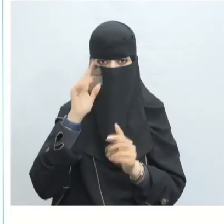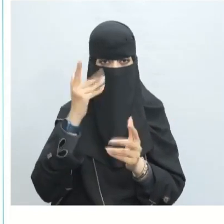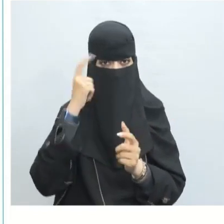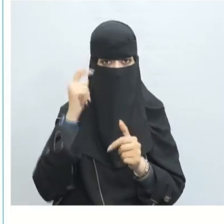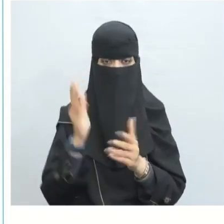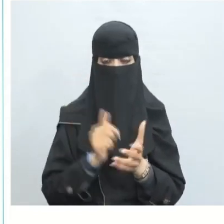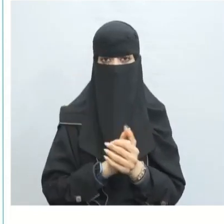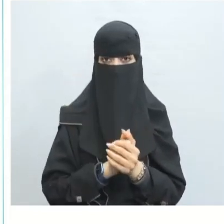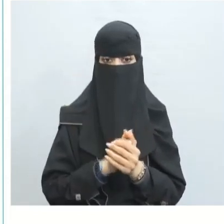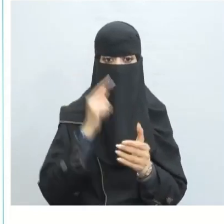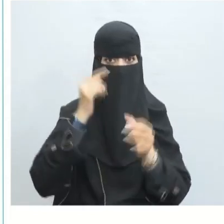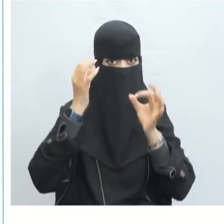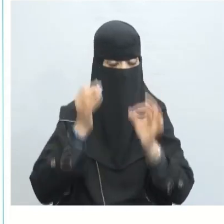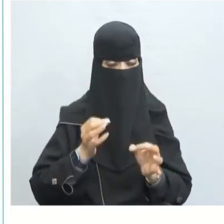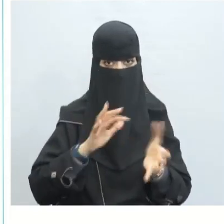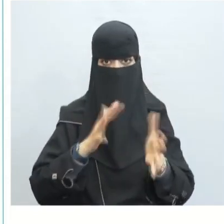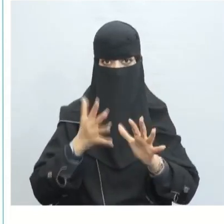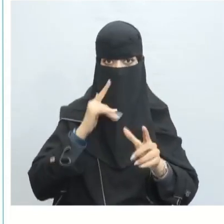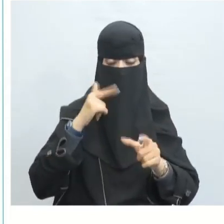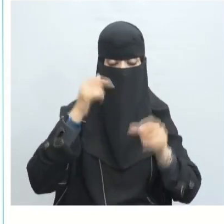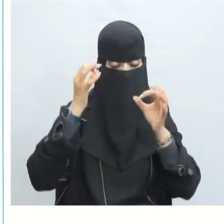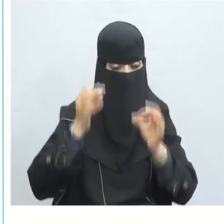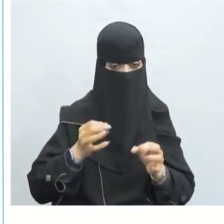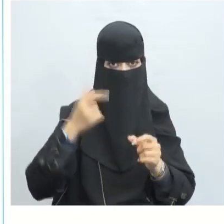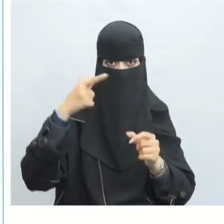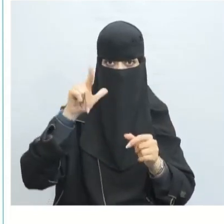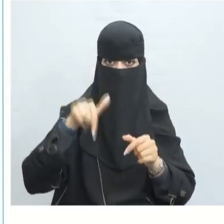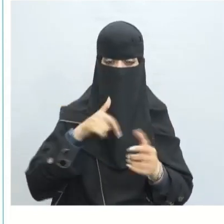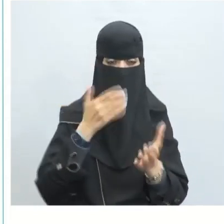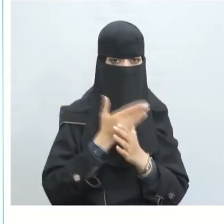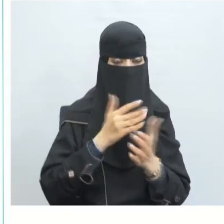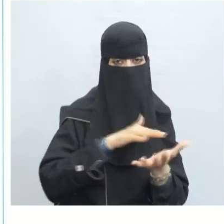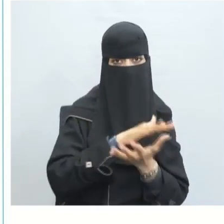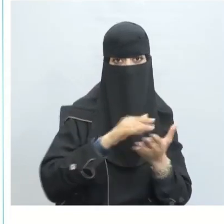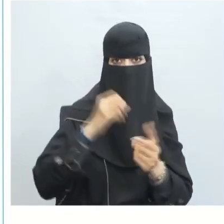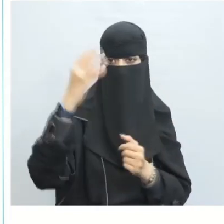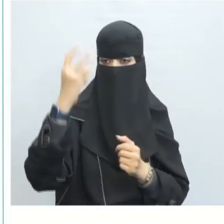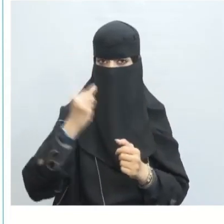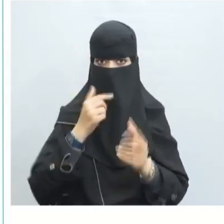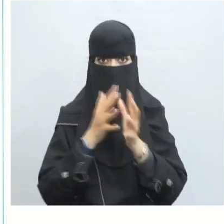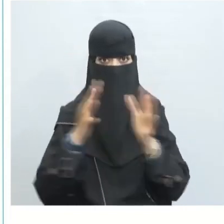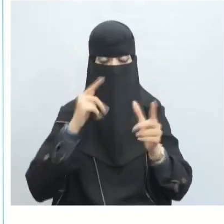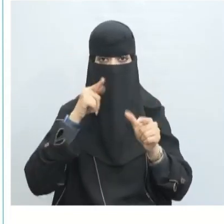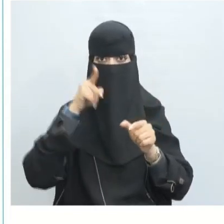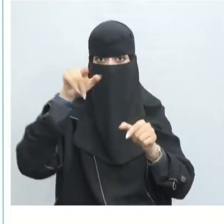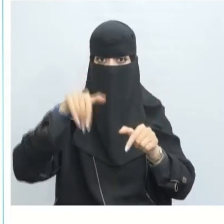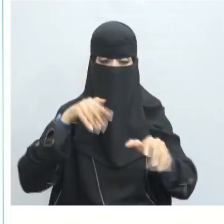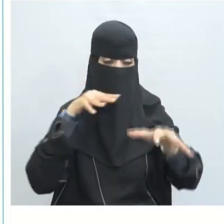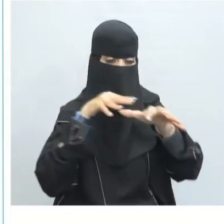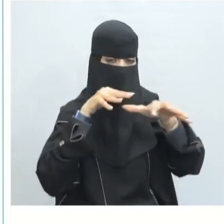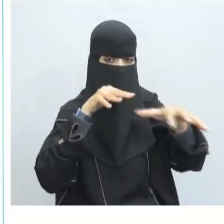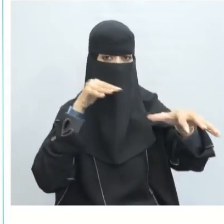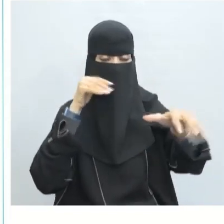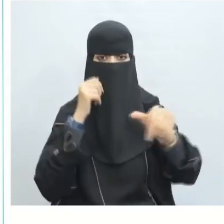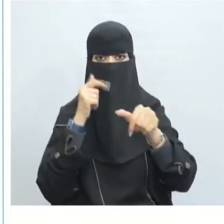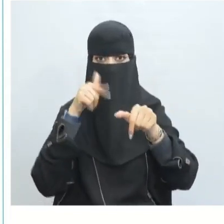الحضور بالتاكيد حينما لا نقدر بشكل الصحيح قد نتسبب بمشاكل قد ياتينا عدد كبير وبالتالي يسم تزاحم او